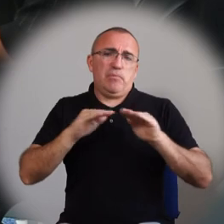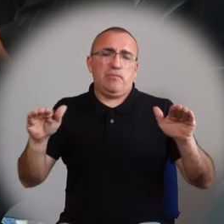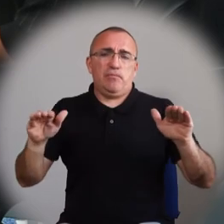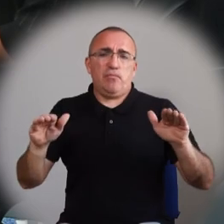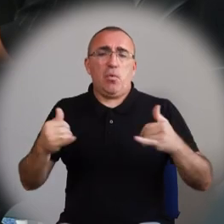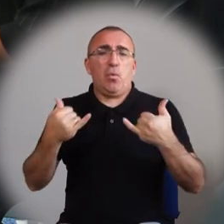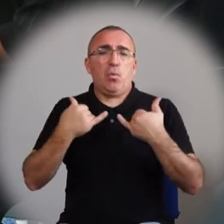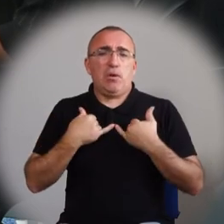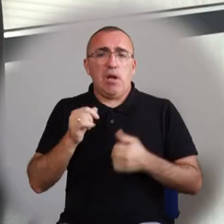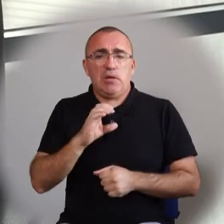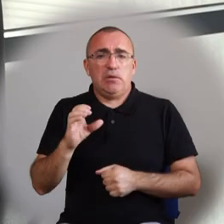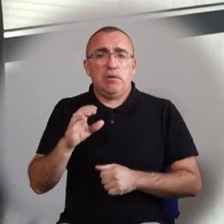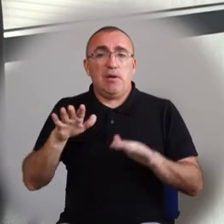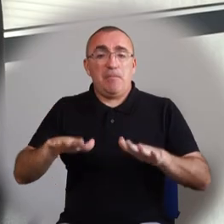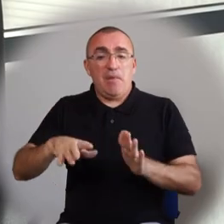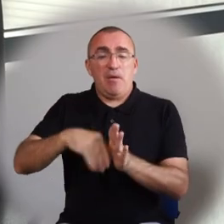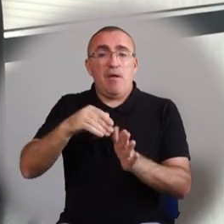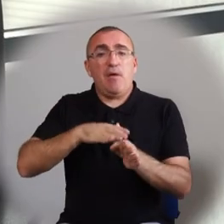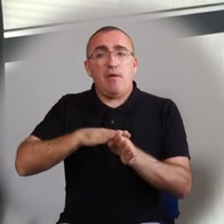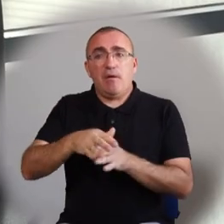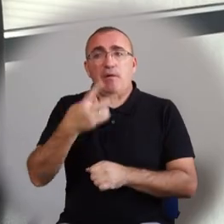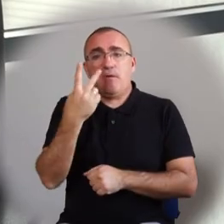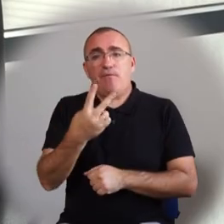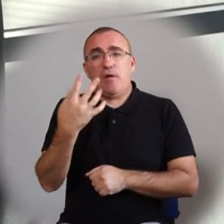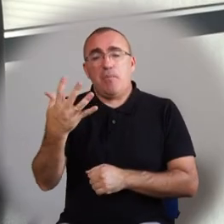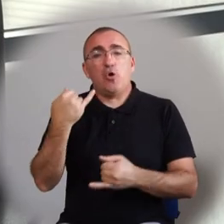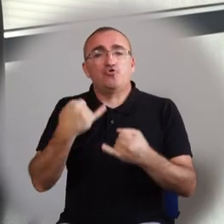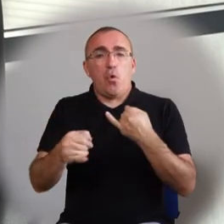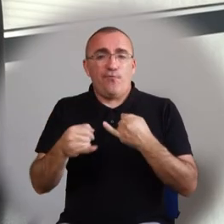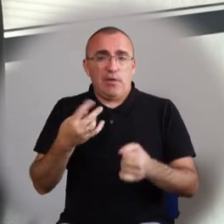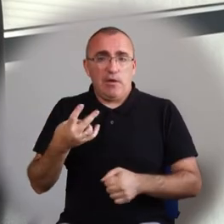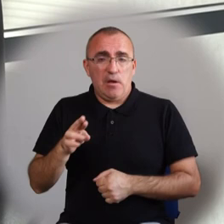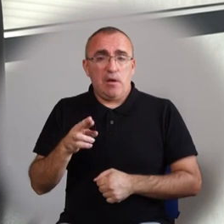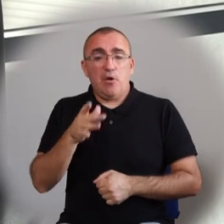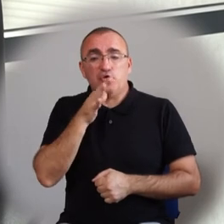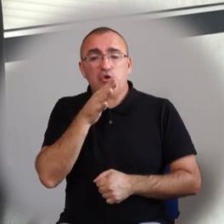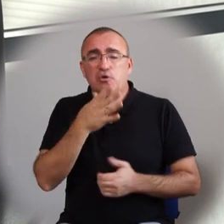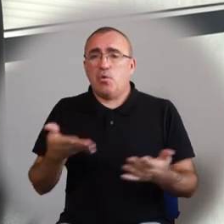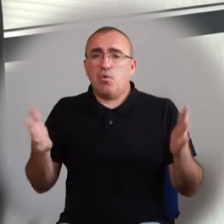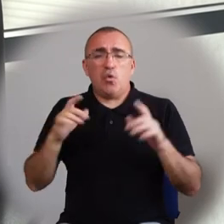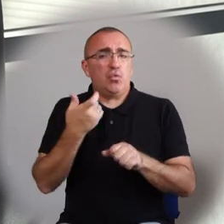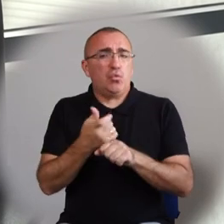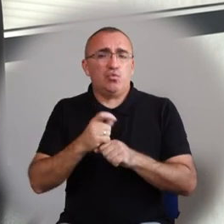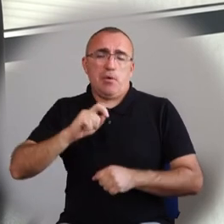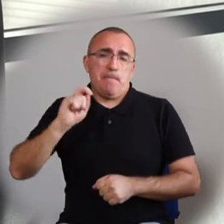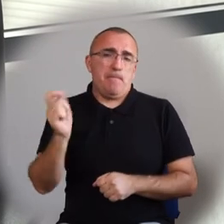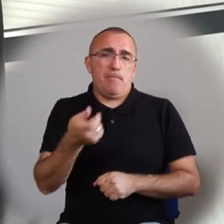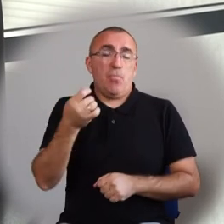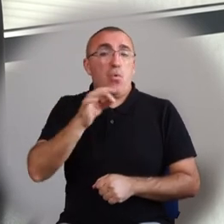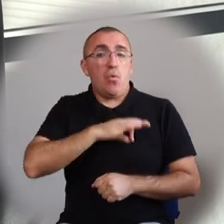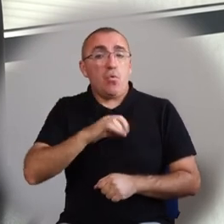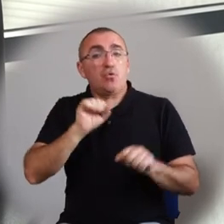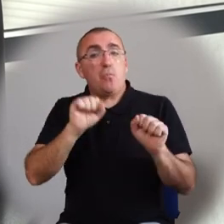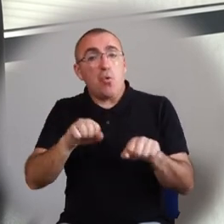кращий новий рівень. У нас місцеві вибори відбудуться 25 жовтня. Часу, в принципі, залишилось